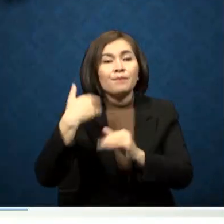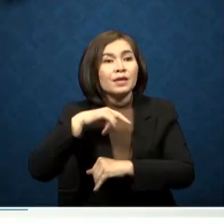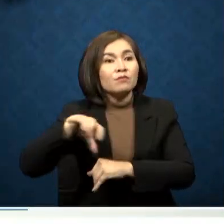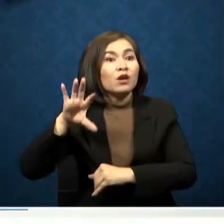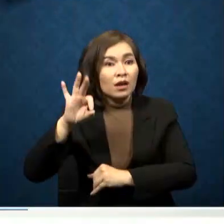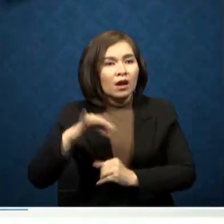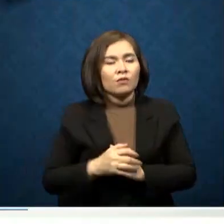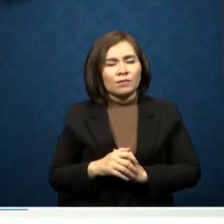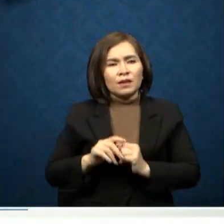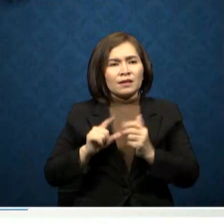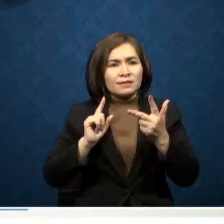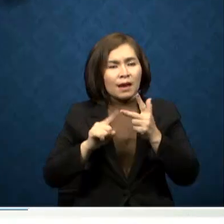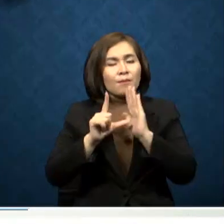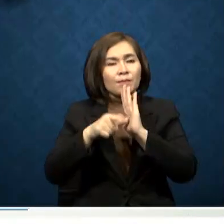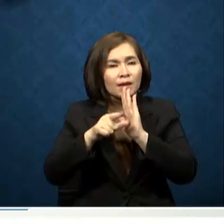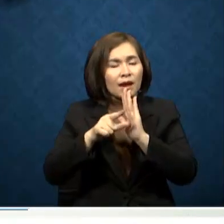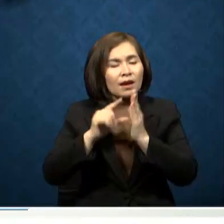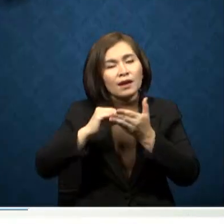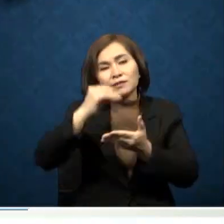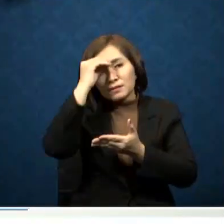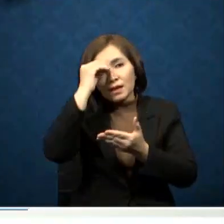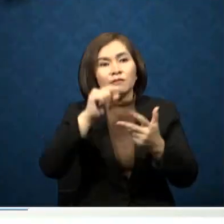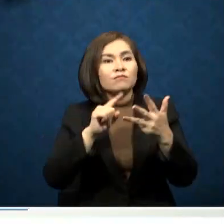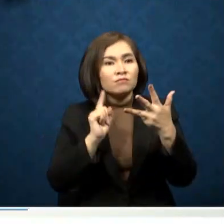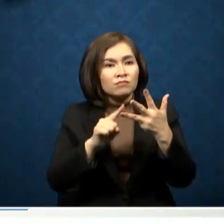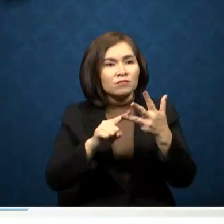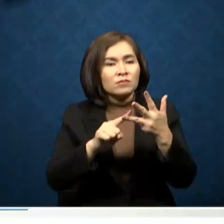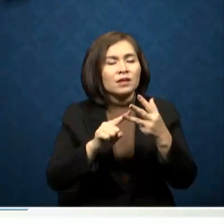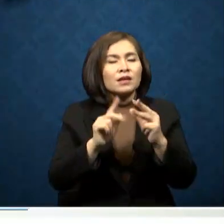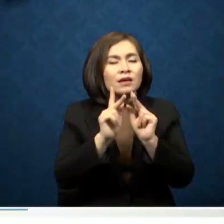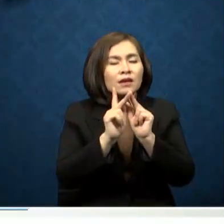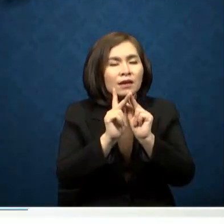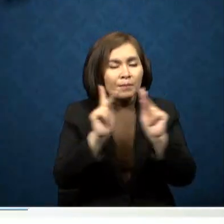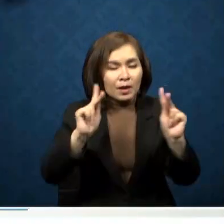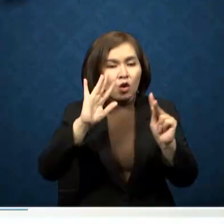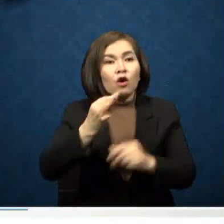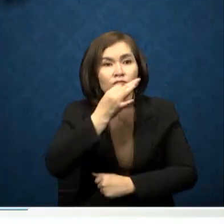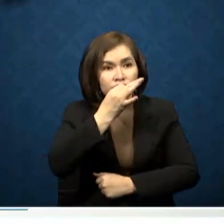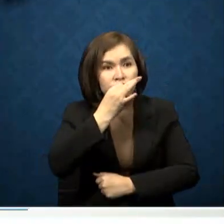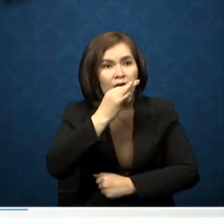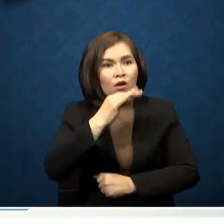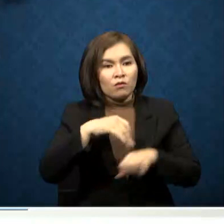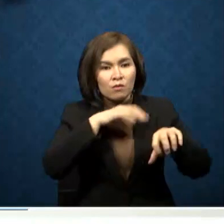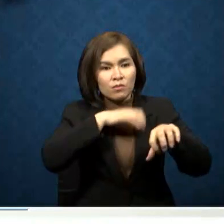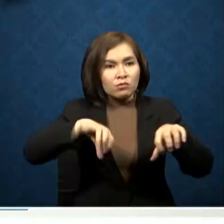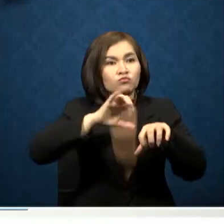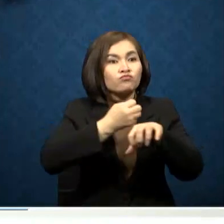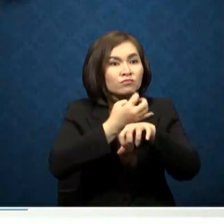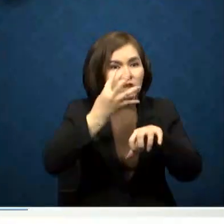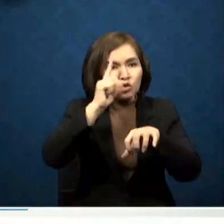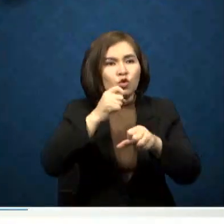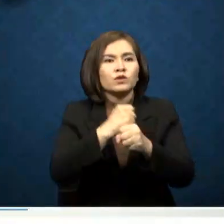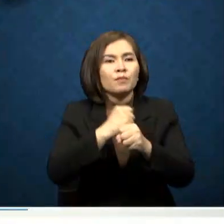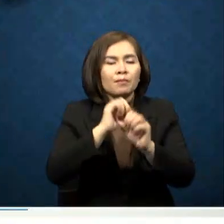ศึกษาและอันที่ 4คือสำนักงานคณะกรรมการการอศึกษานะครับเพราะว่าเรื่องนี้นะครับจะต้อง